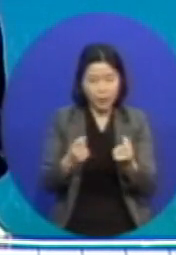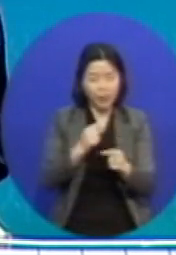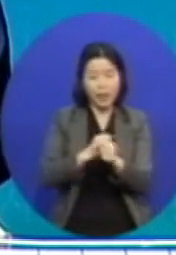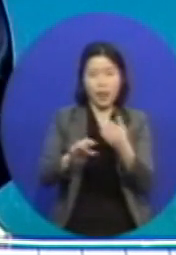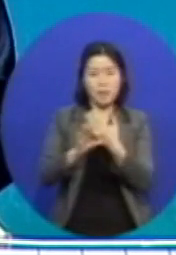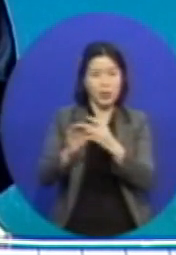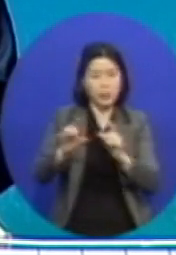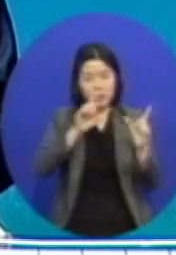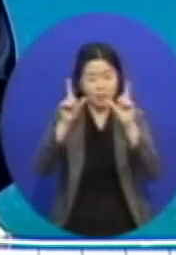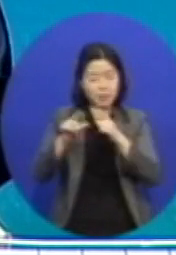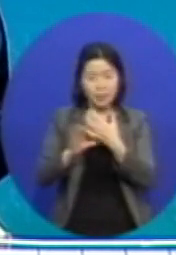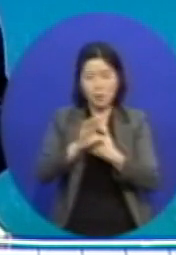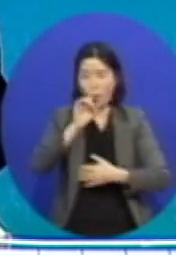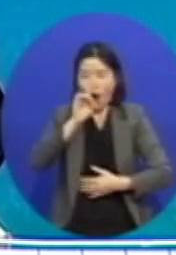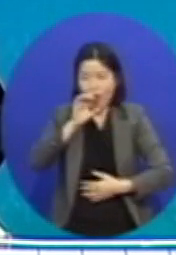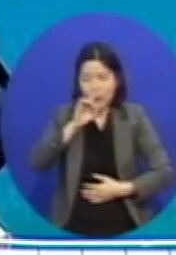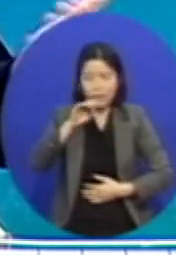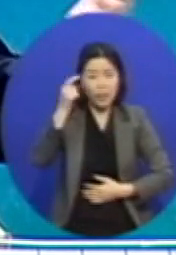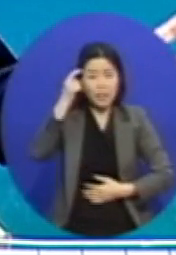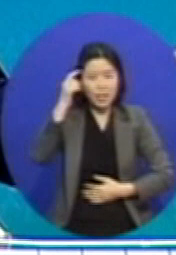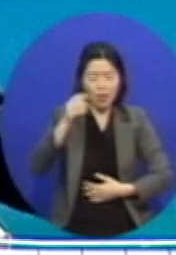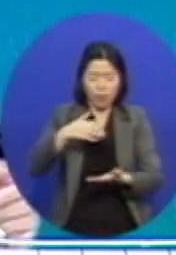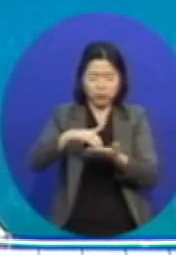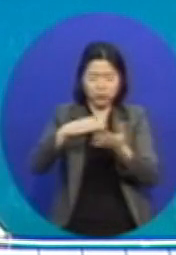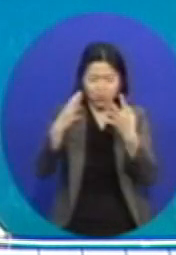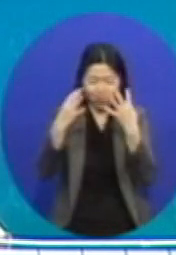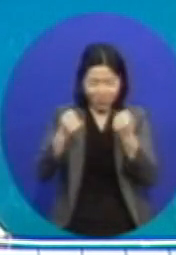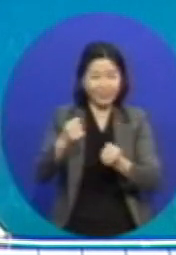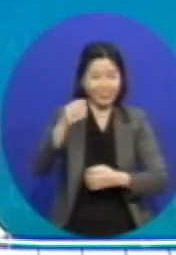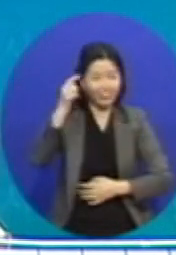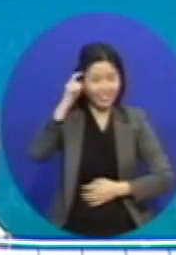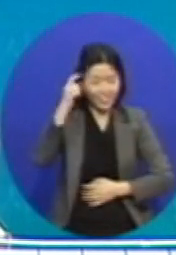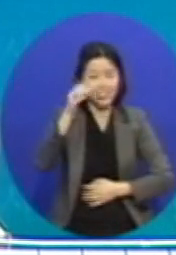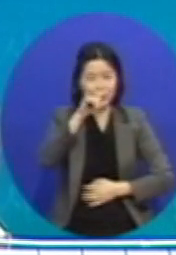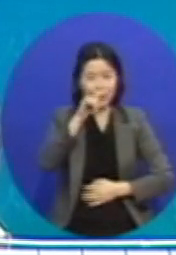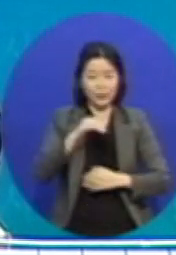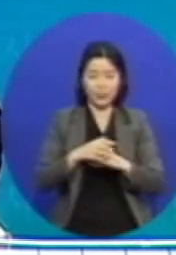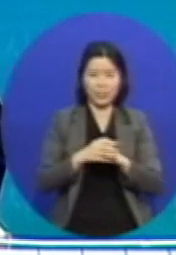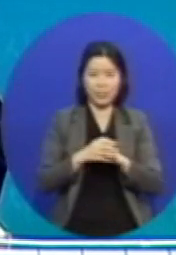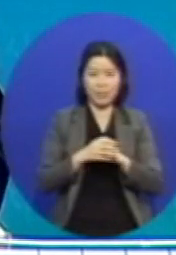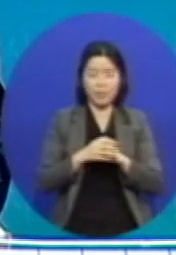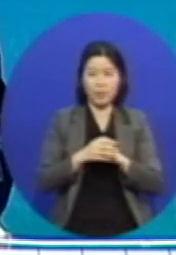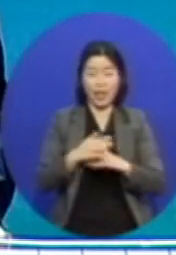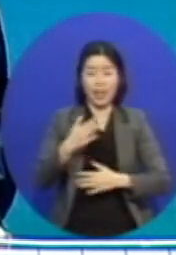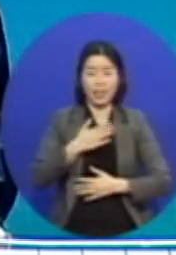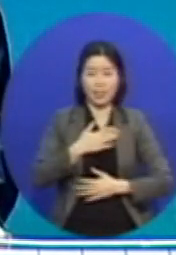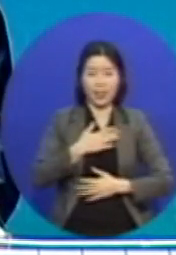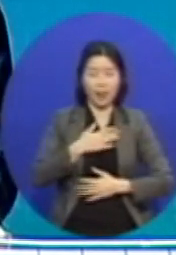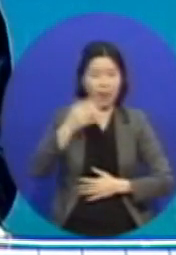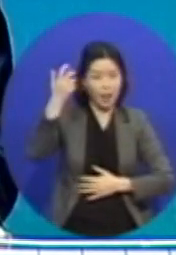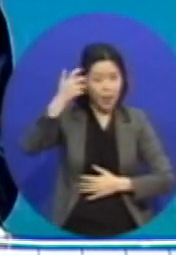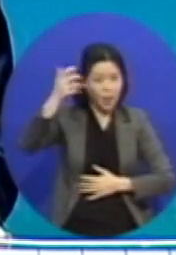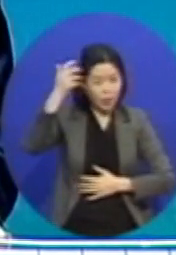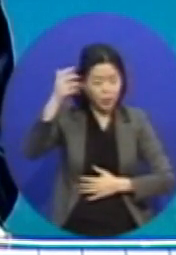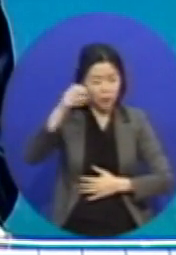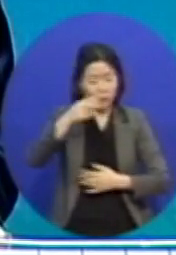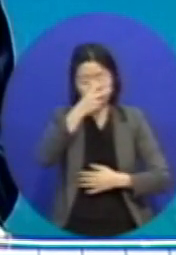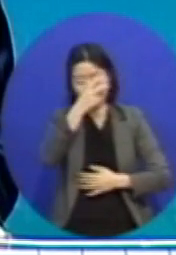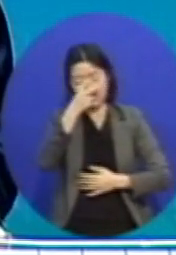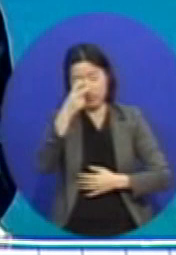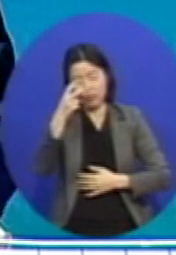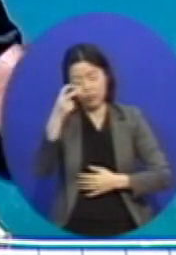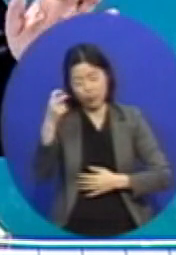이렇게 삶은 안됐는데 그런 생각은 수도 없이 그동안의 했단 말입니다 내가 영적으로 잠이 들어 있구나